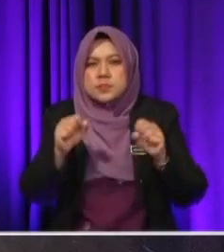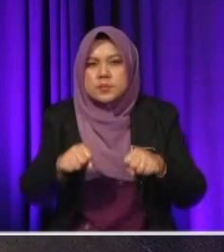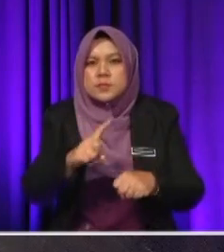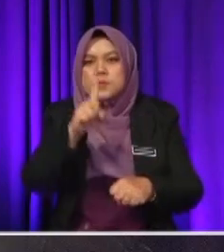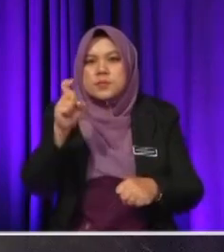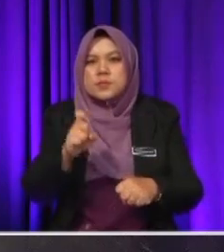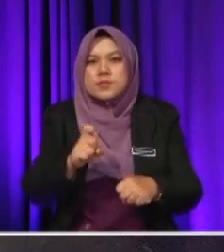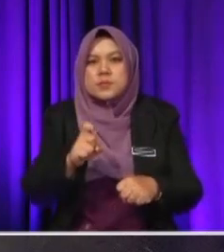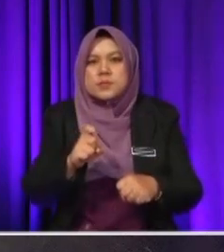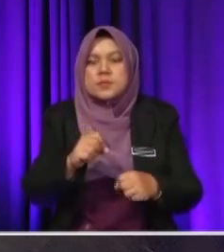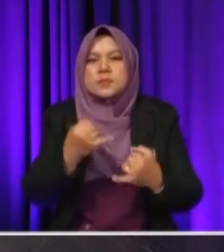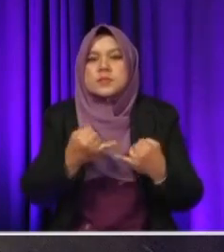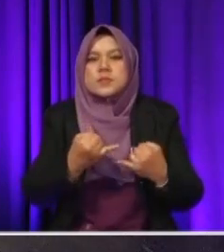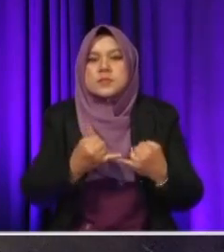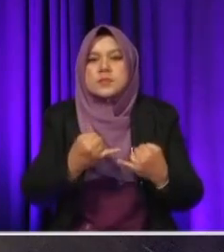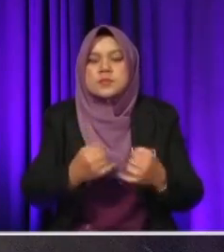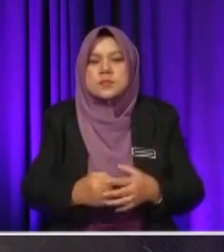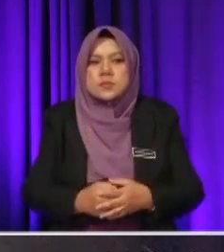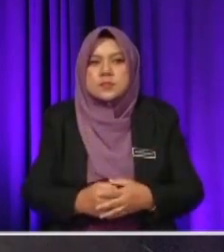tanyakan soal dan terakhir